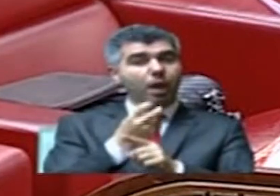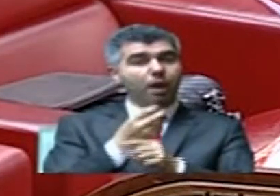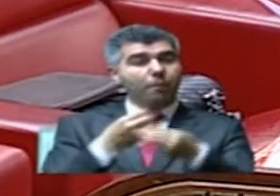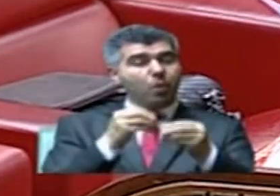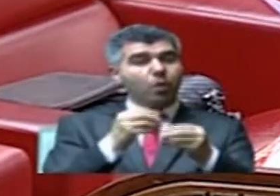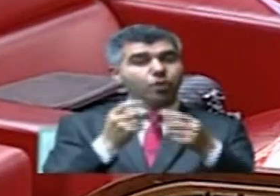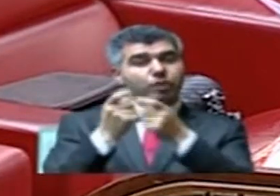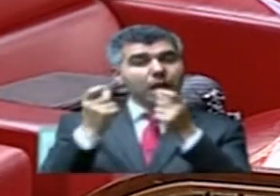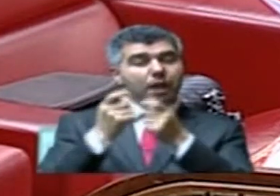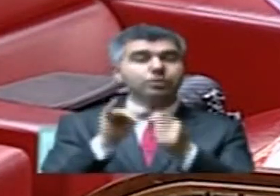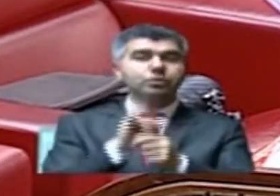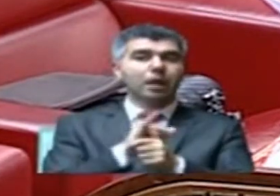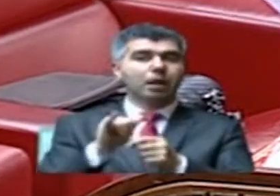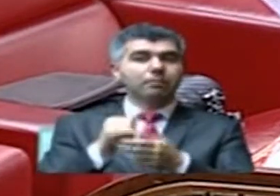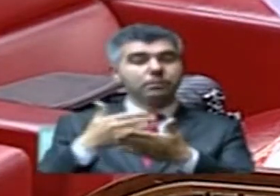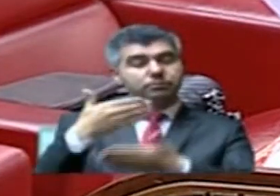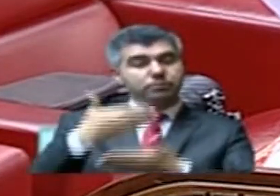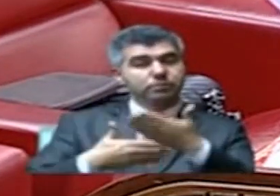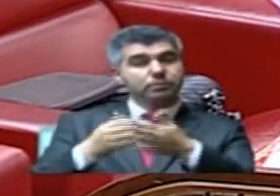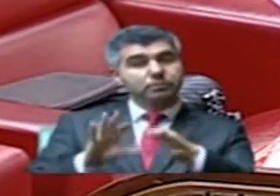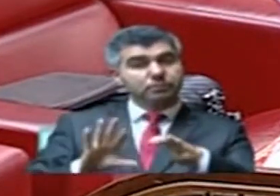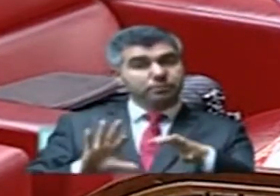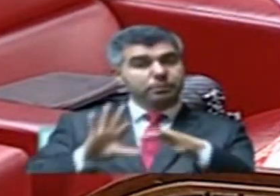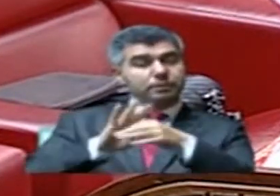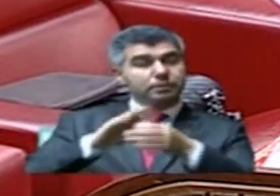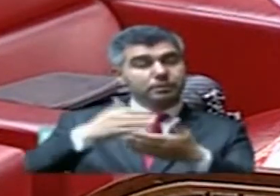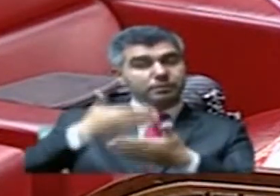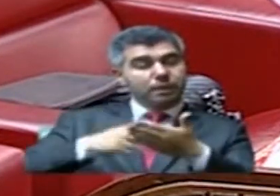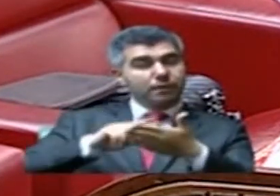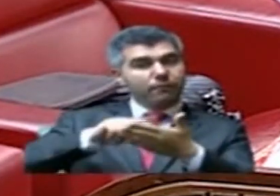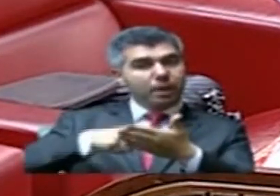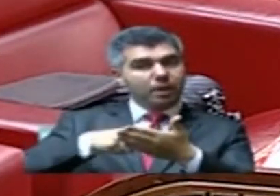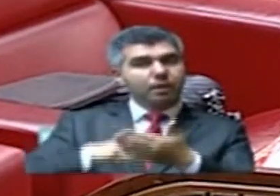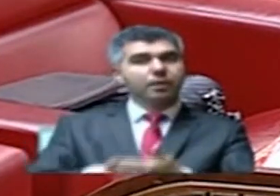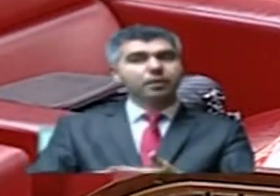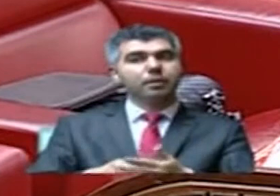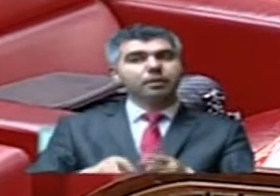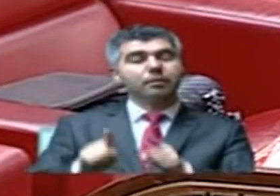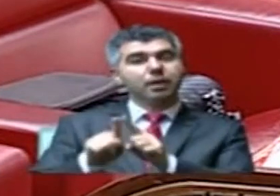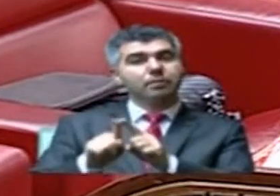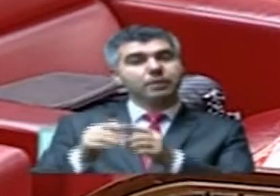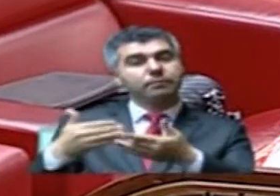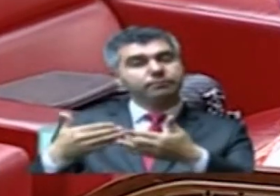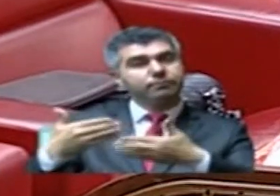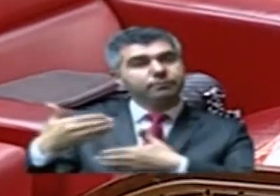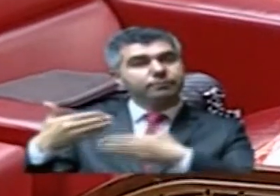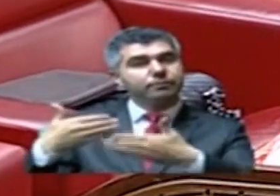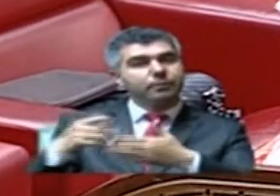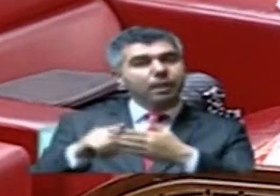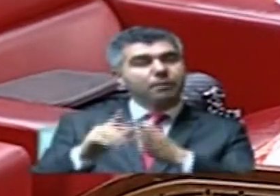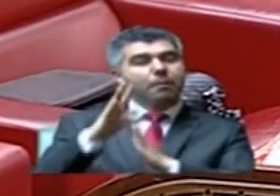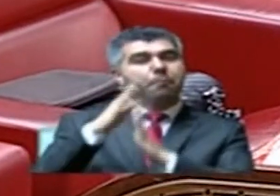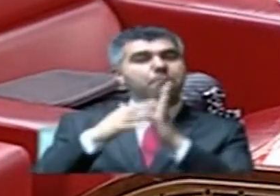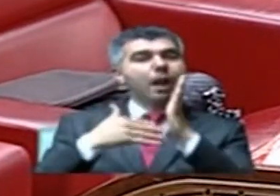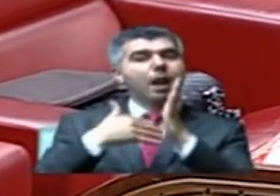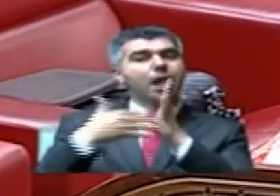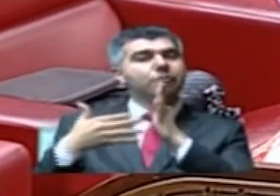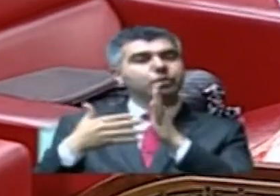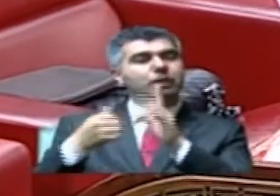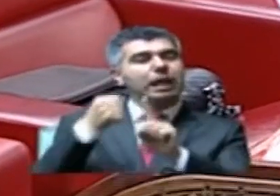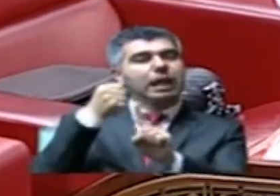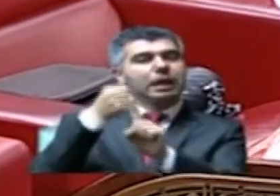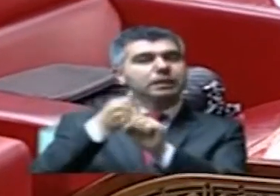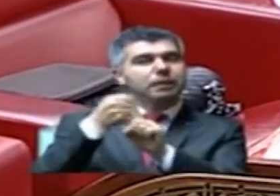لا شفتيو شي شراكة بحال تكلمت عليه، هاد الشراكة راه شراكة في إطار إعداد البرامج،